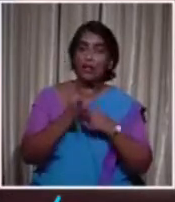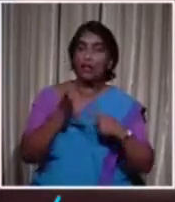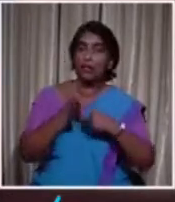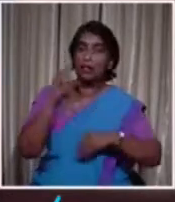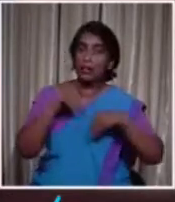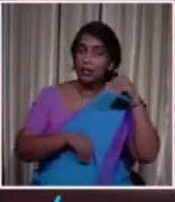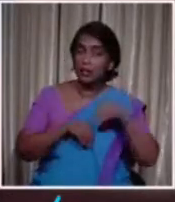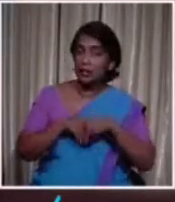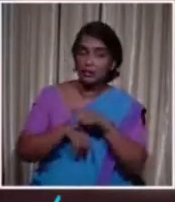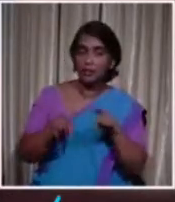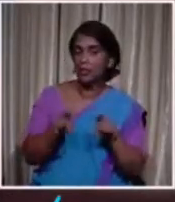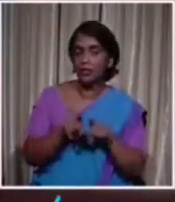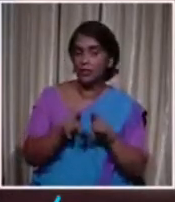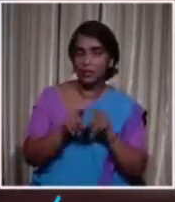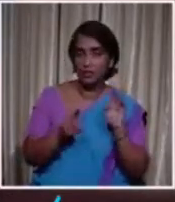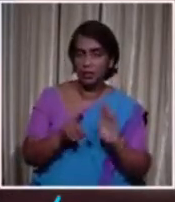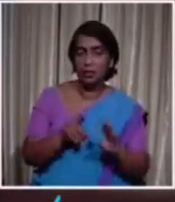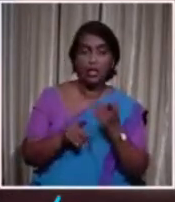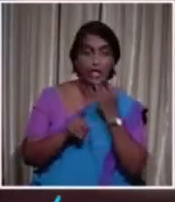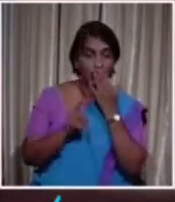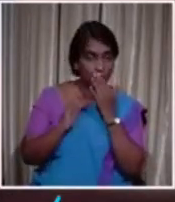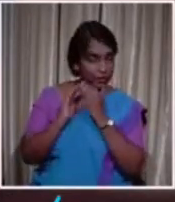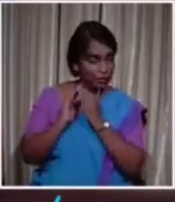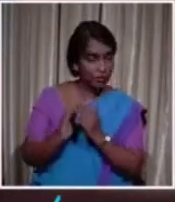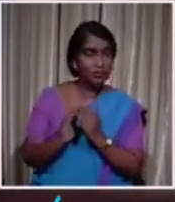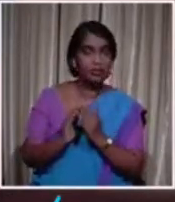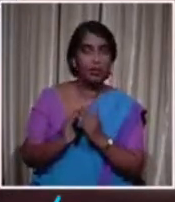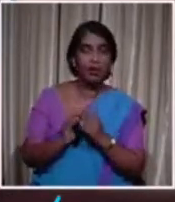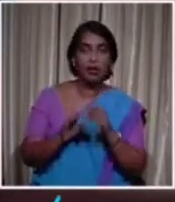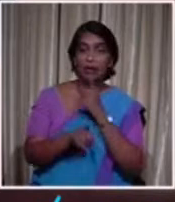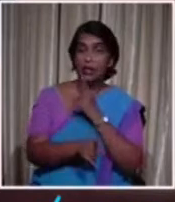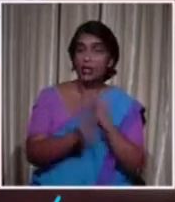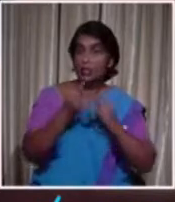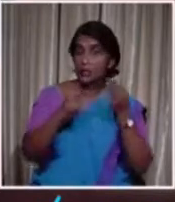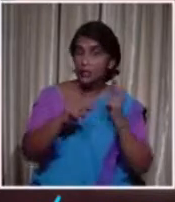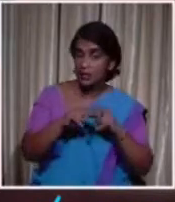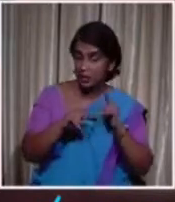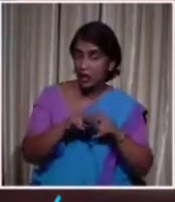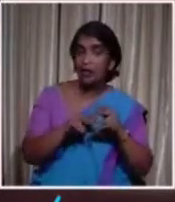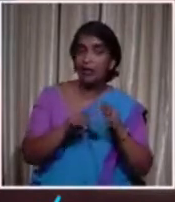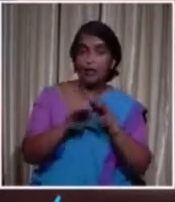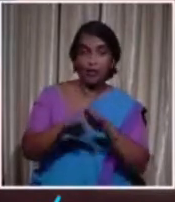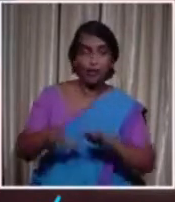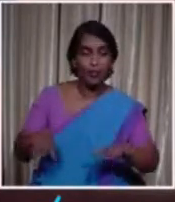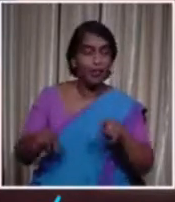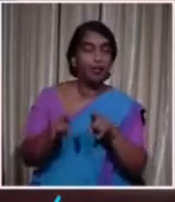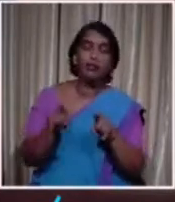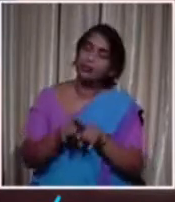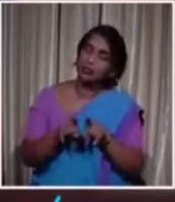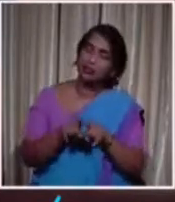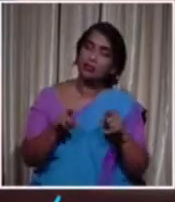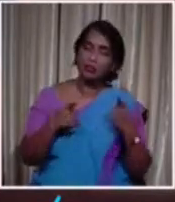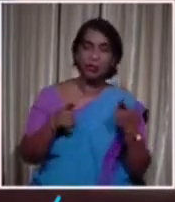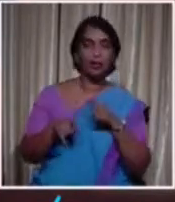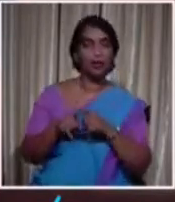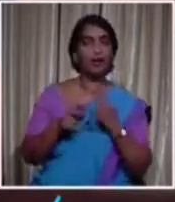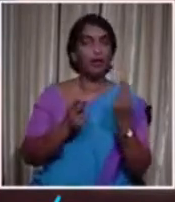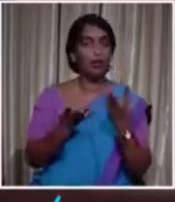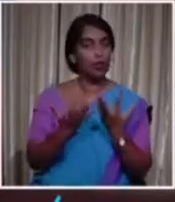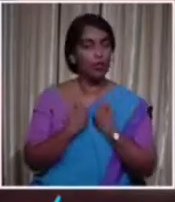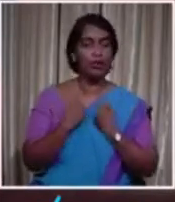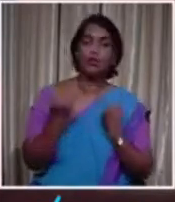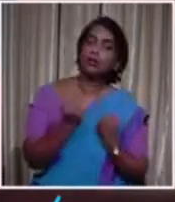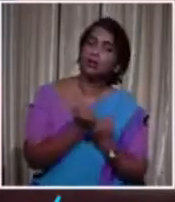देशपालज्ञन विधि इस कोलिक अनाध्ययन कार्यमंडले प्राथमिक सामाजिक विधिटारे इकड़ वर्षपे